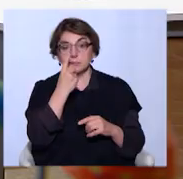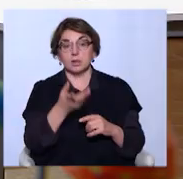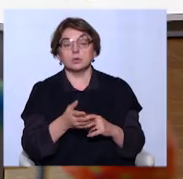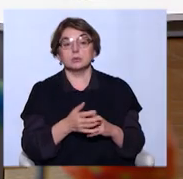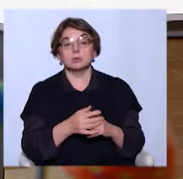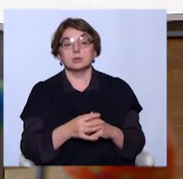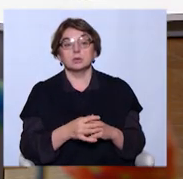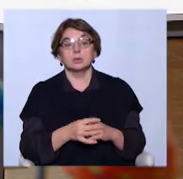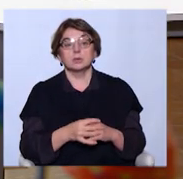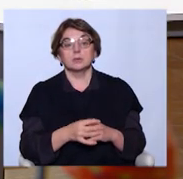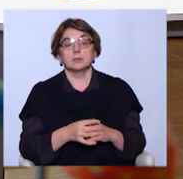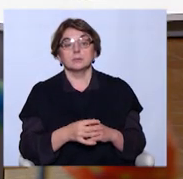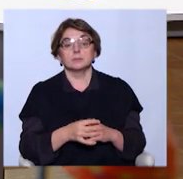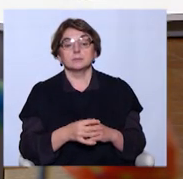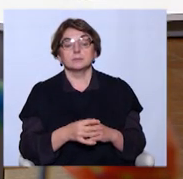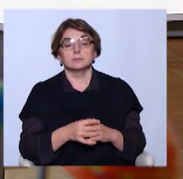ვნახოთ.